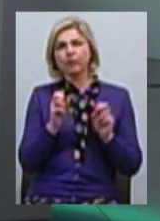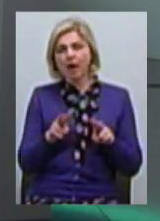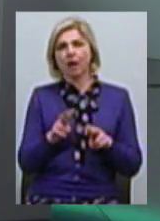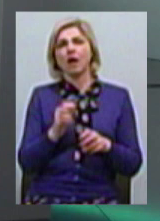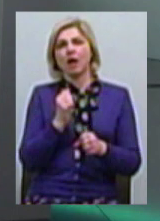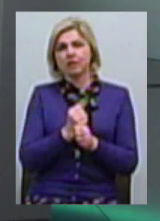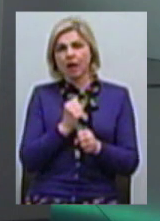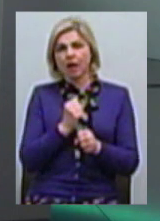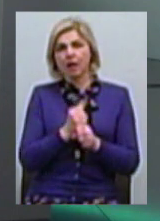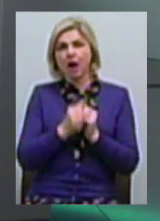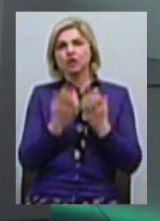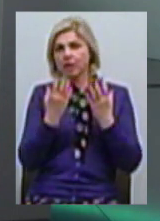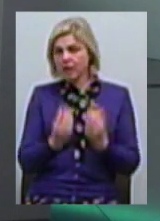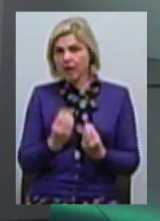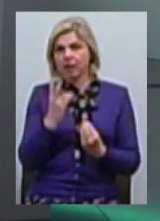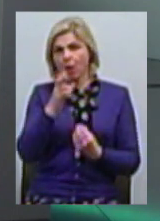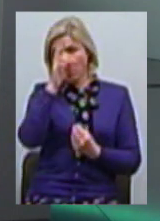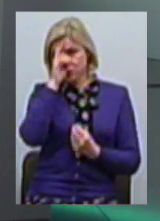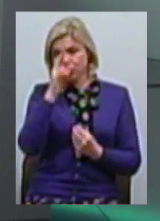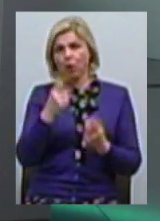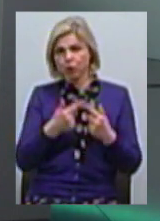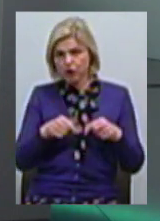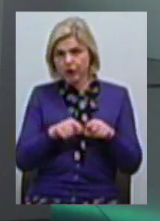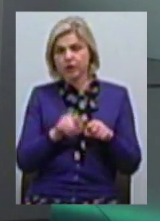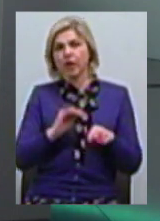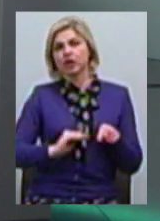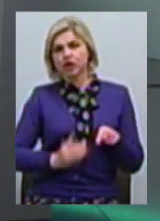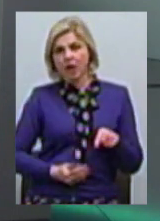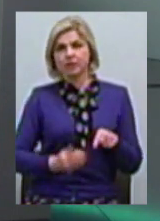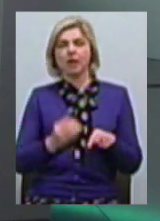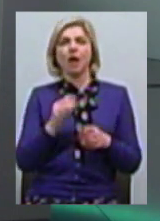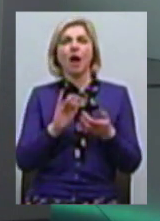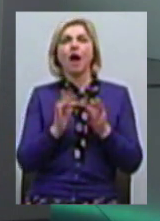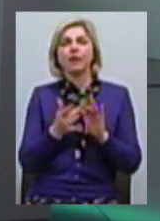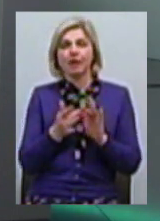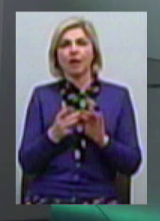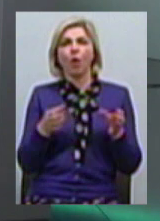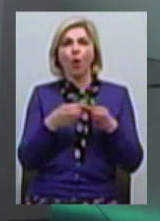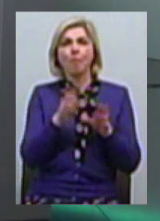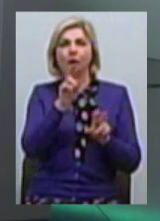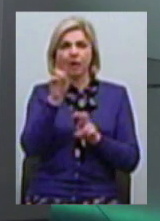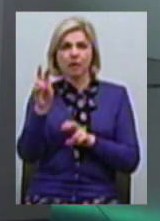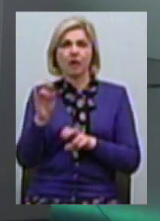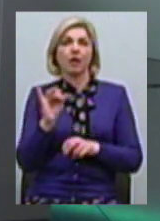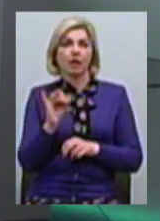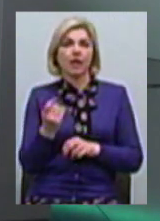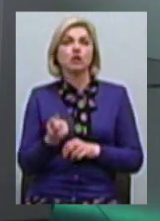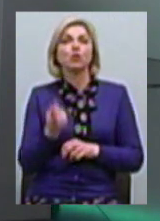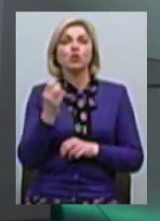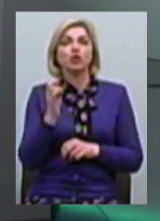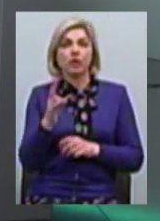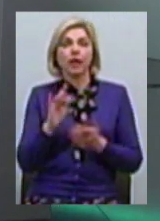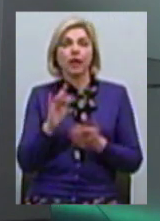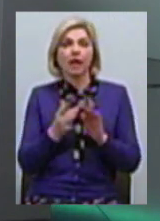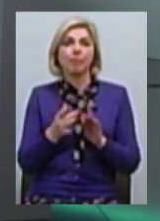на государственные учреждения, и на частные IT-компании, и источник этих кибератак является